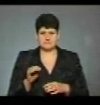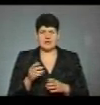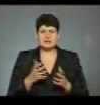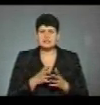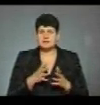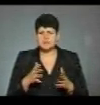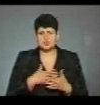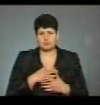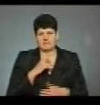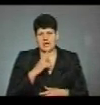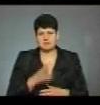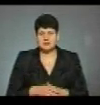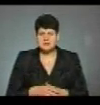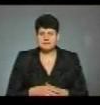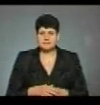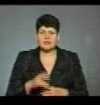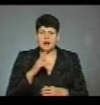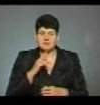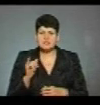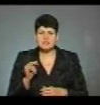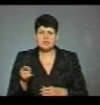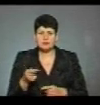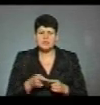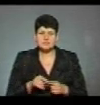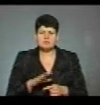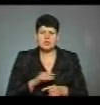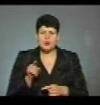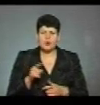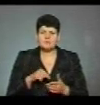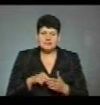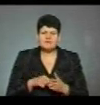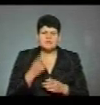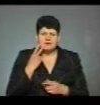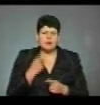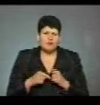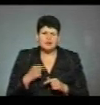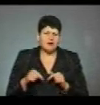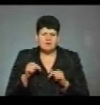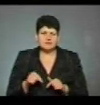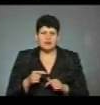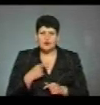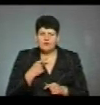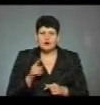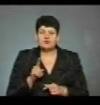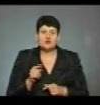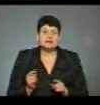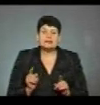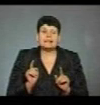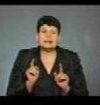Але найбільше любив Кременець. Кременець, Тернопіль – це було його місто. Він сюди повертався завжди, і він казав, що